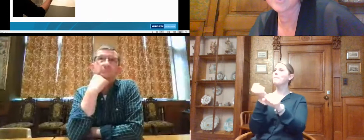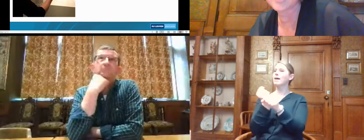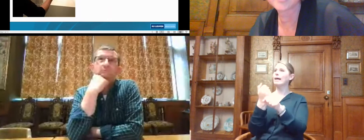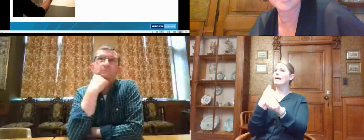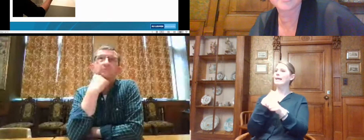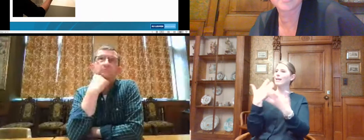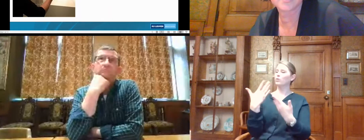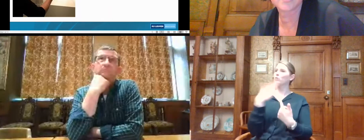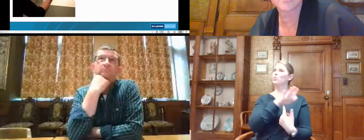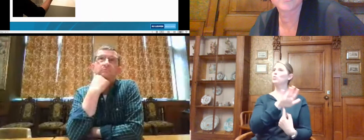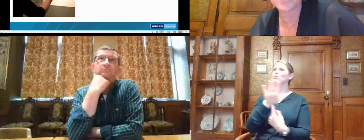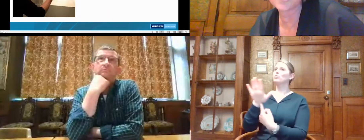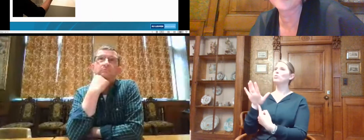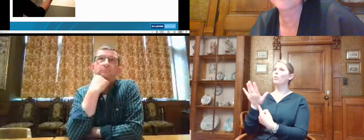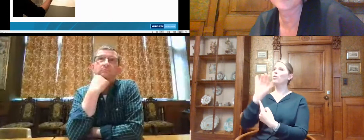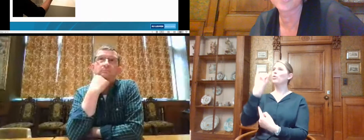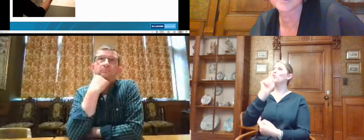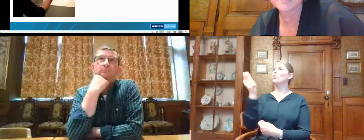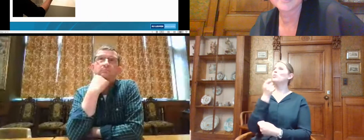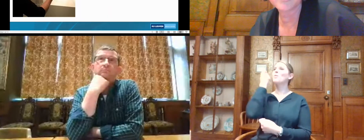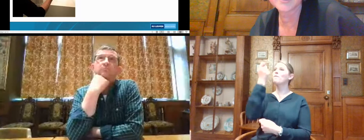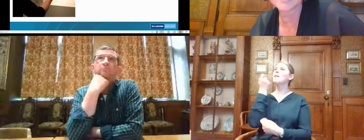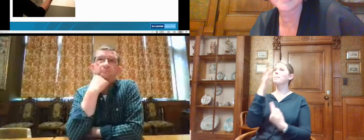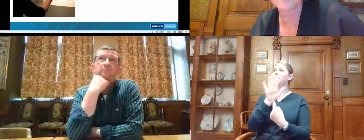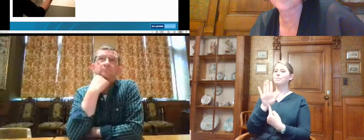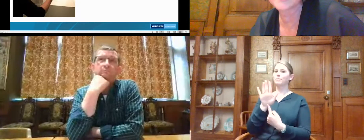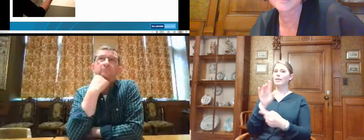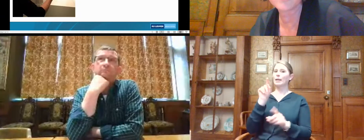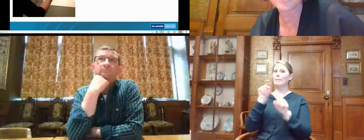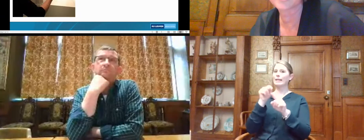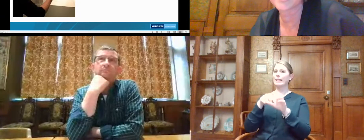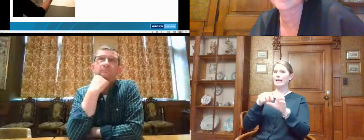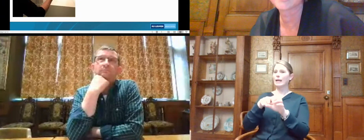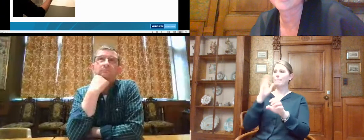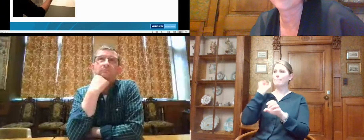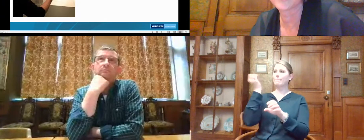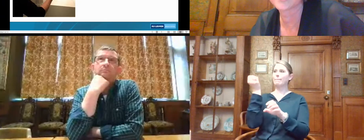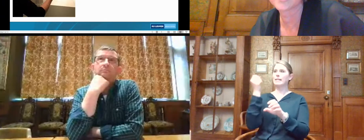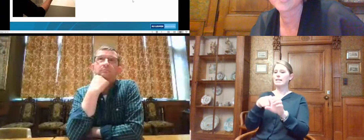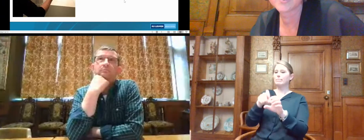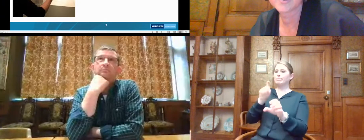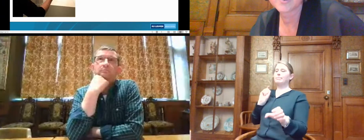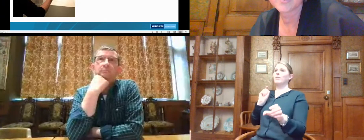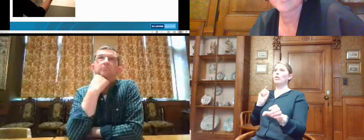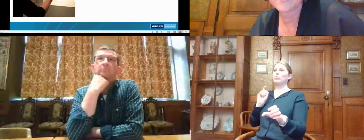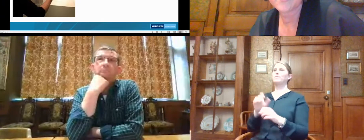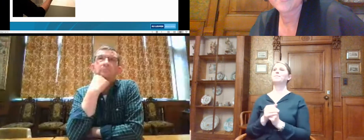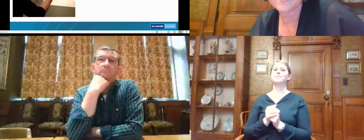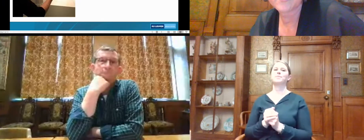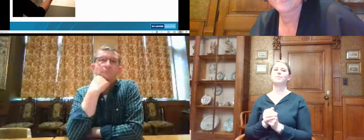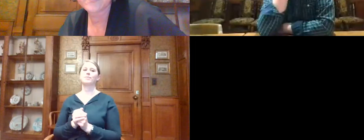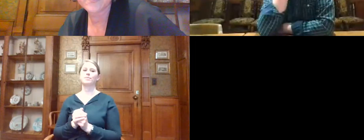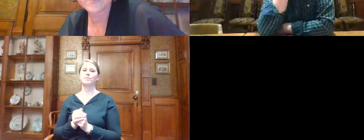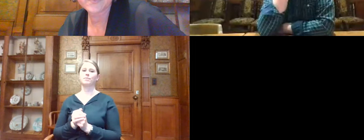Ik ga eventjes dat YouTube-film betonen. Dat wil zeggen dat ik daarvoor wel eventjes uit de presentatie moet. dat